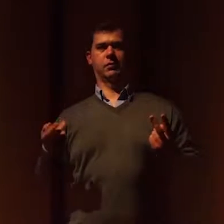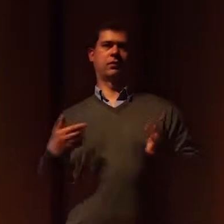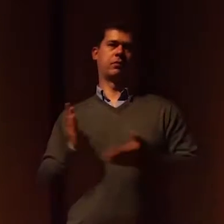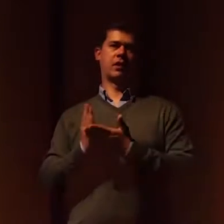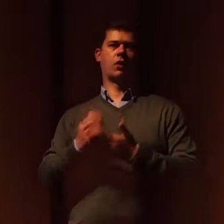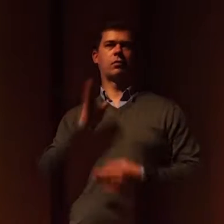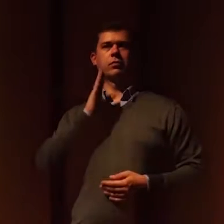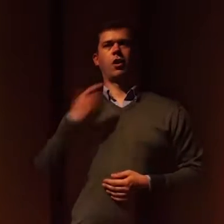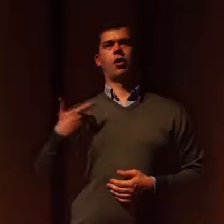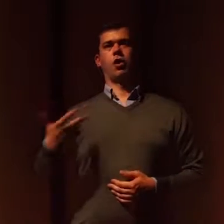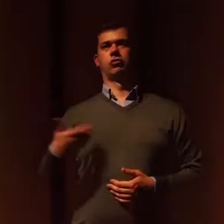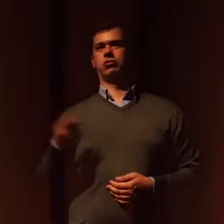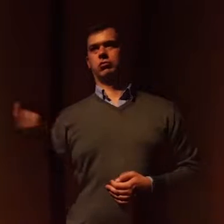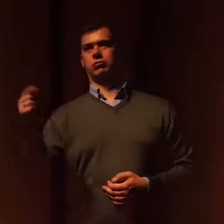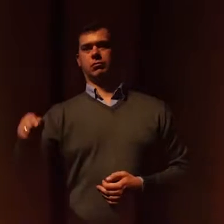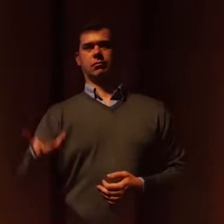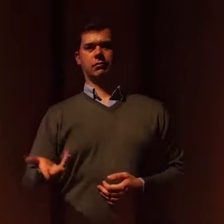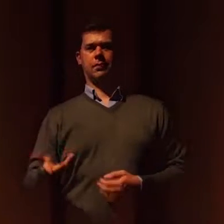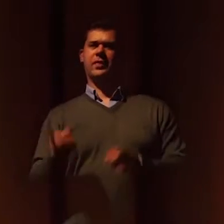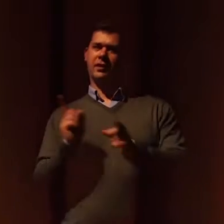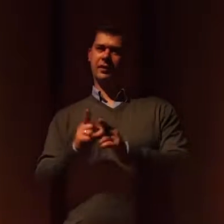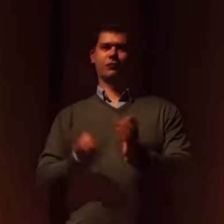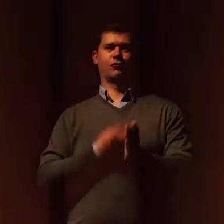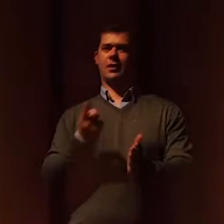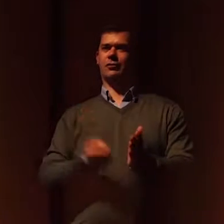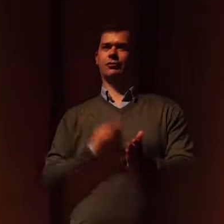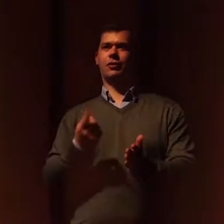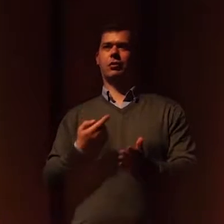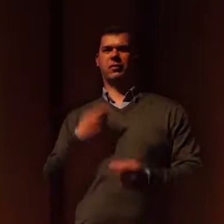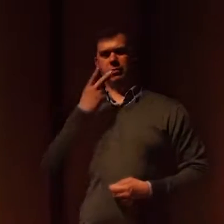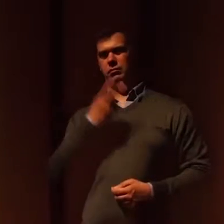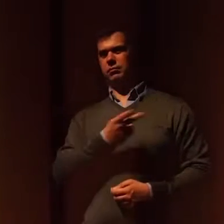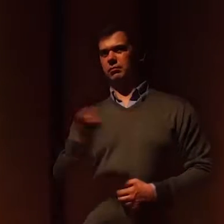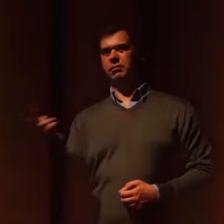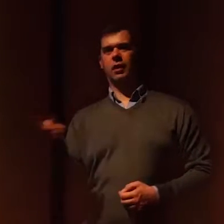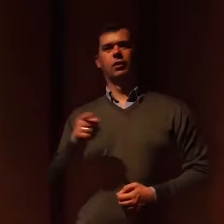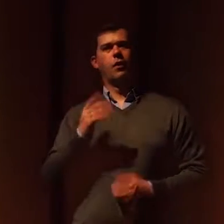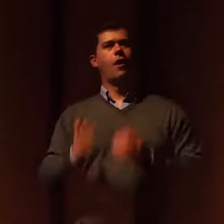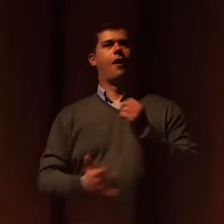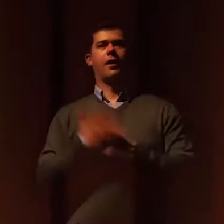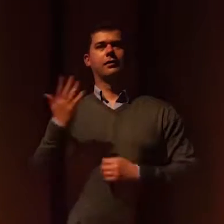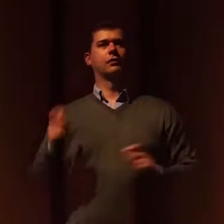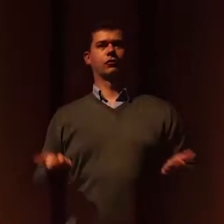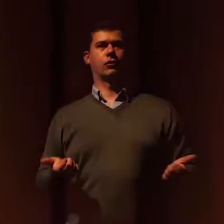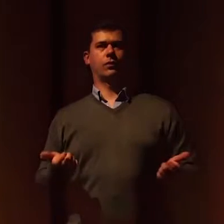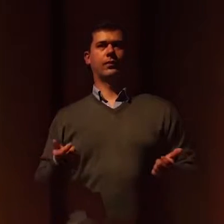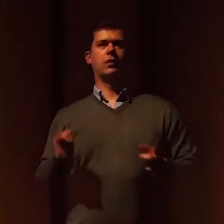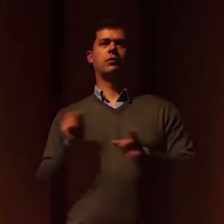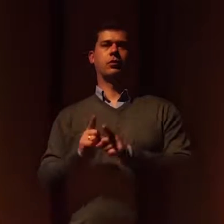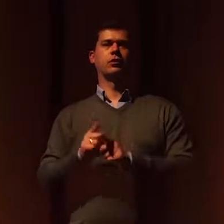takich rad i narad często Zresztą I to właśnie zwróciło moją uwagę okazywało się że